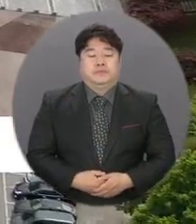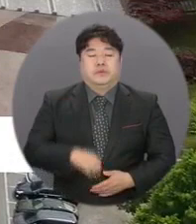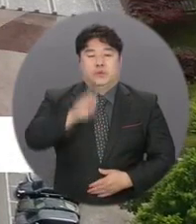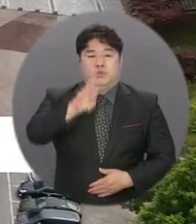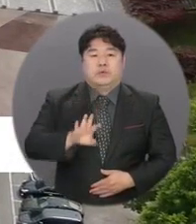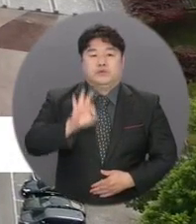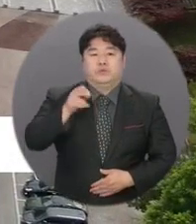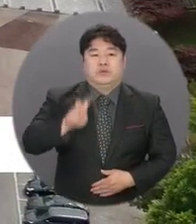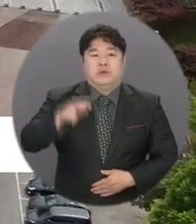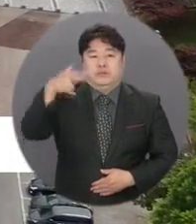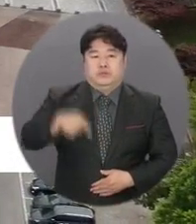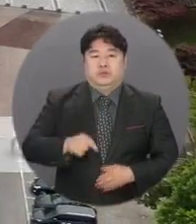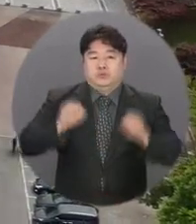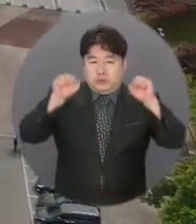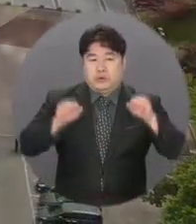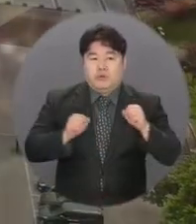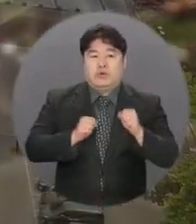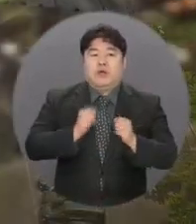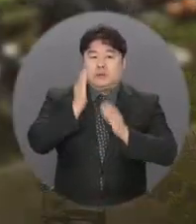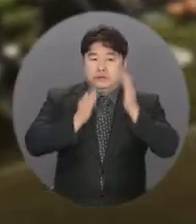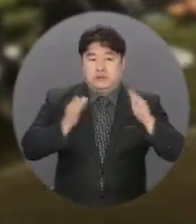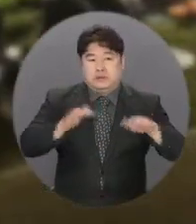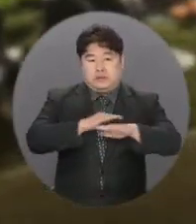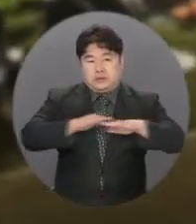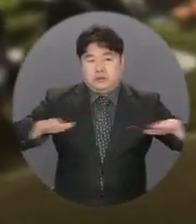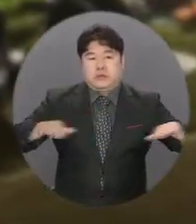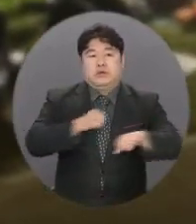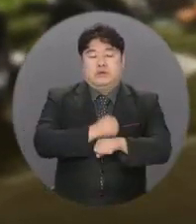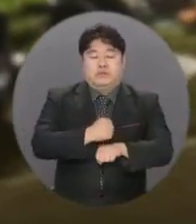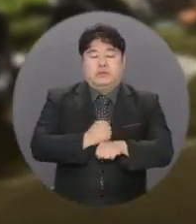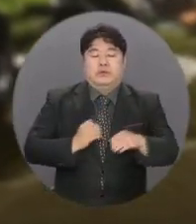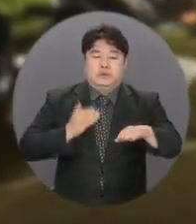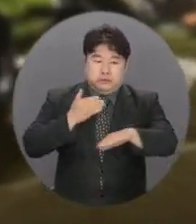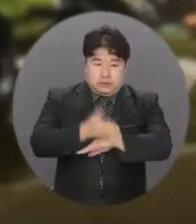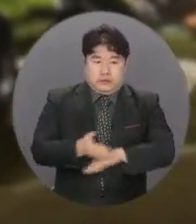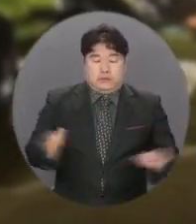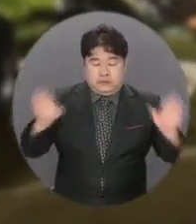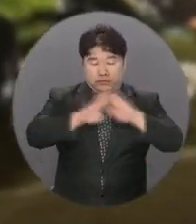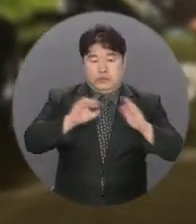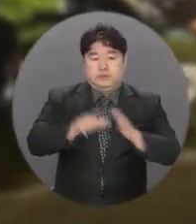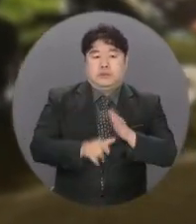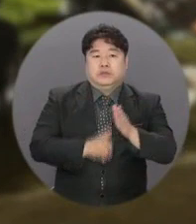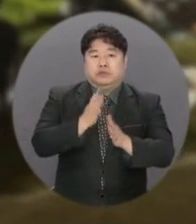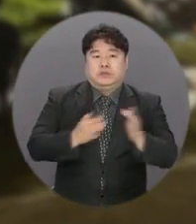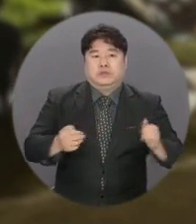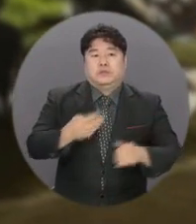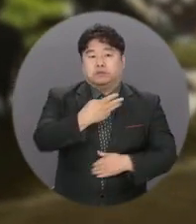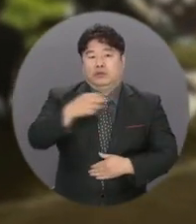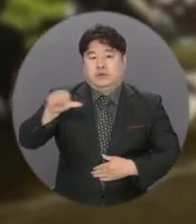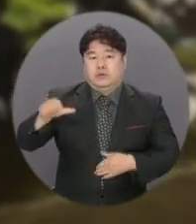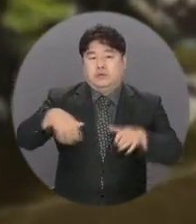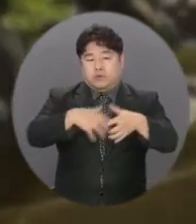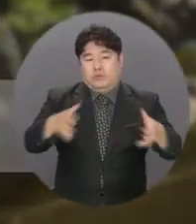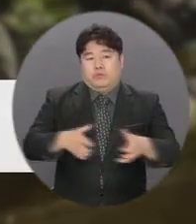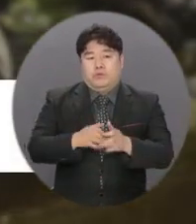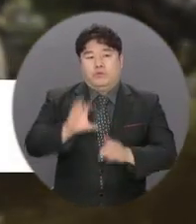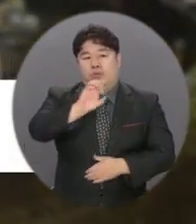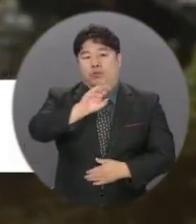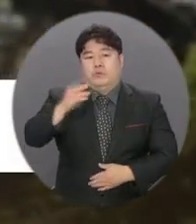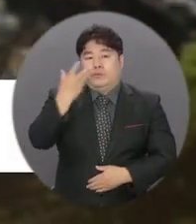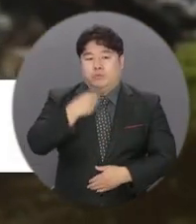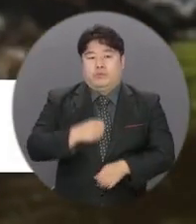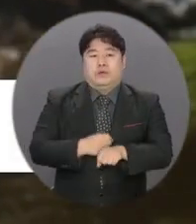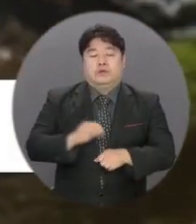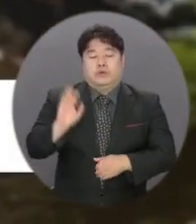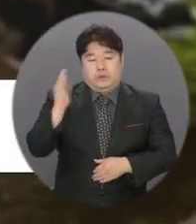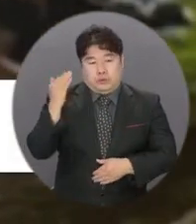광주 염주체육관 잔디밭입니다. 늦은 심야 시간이지만 시민들이 삼삼오오 무리지어 맥주를 마시고 있습니다.